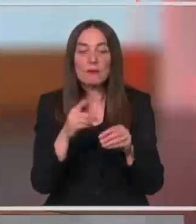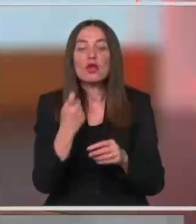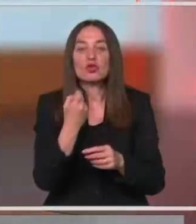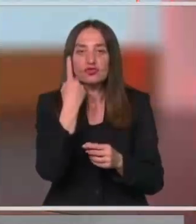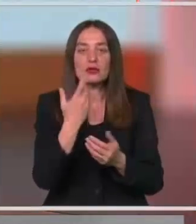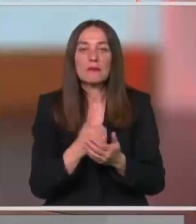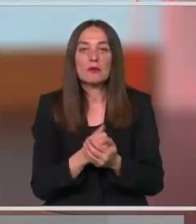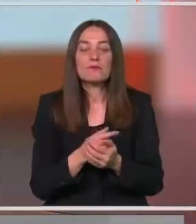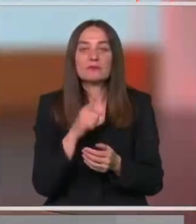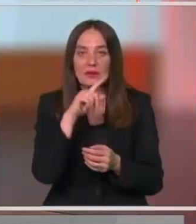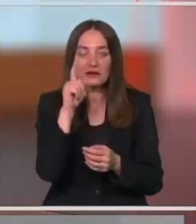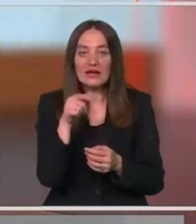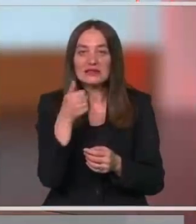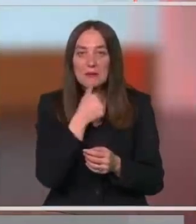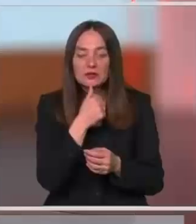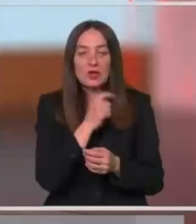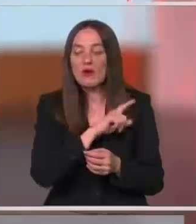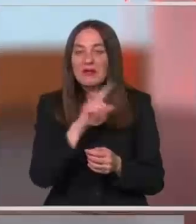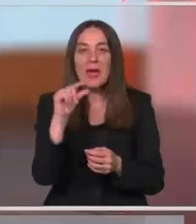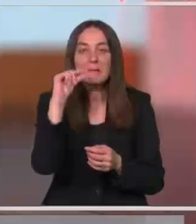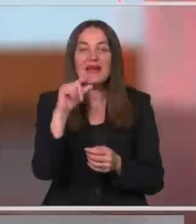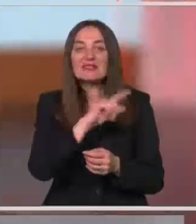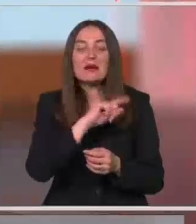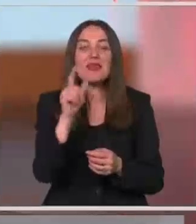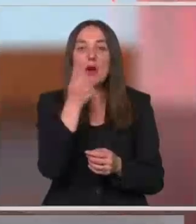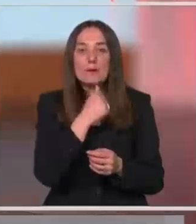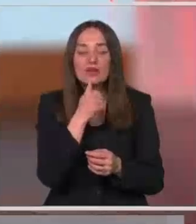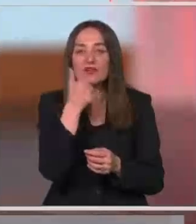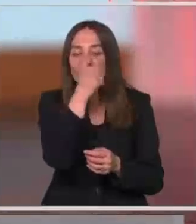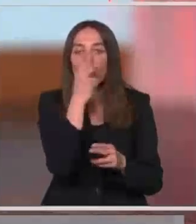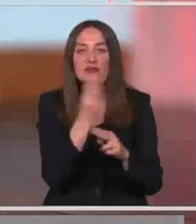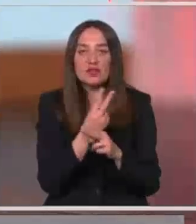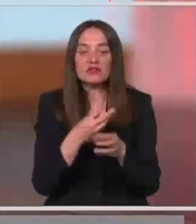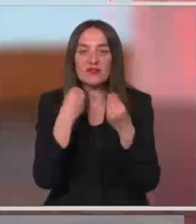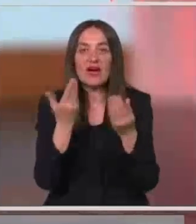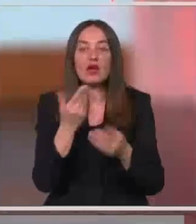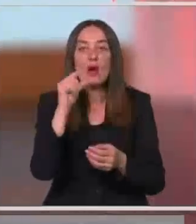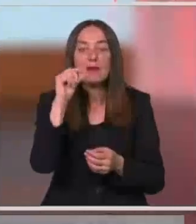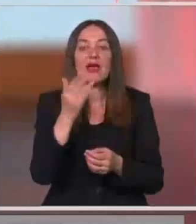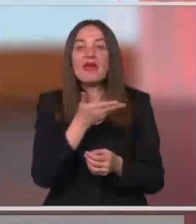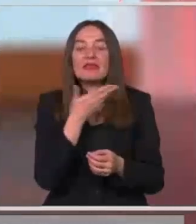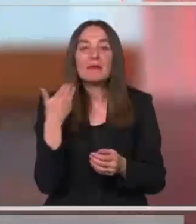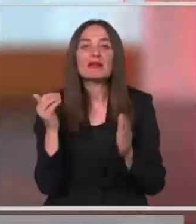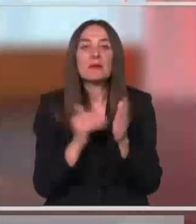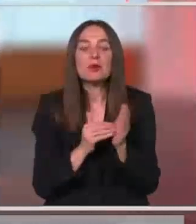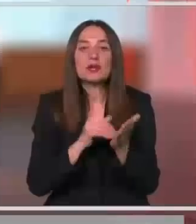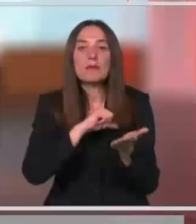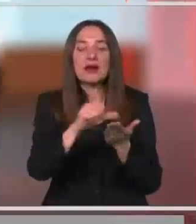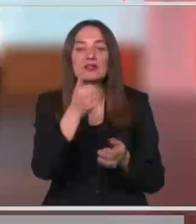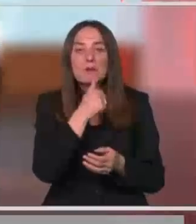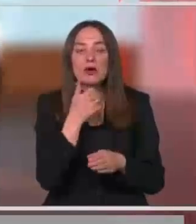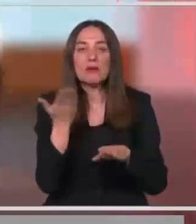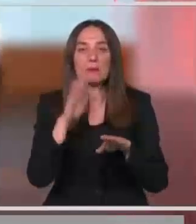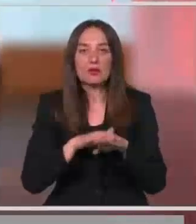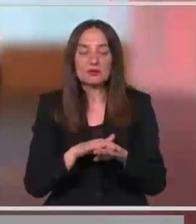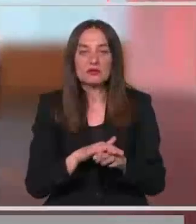minimalac oporezuje? Ne. Minimalac se ne oporezuje. Ovo što država daje kao minimalac, nemate potrebu da plaćate poreze i doprinose